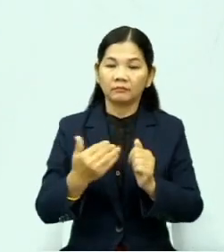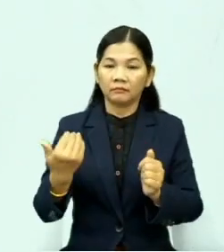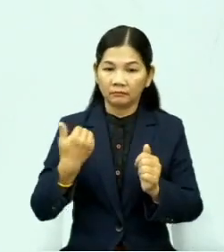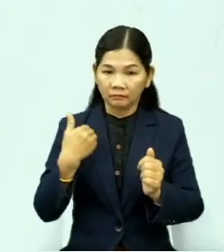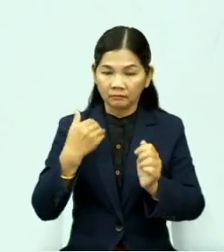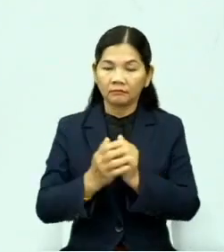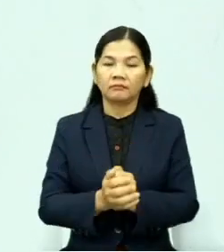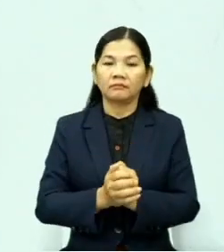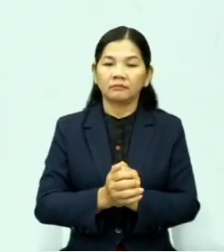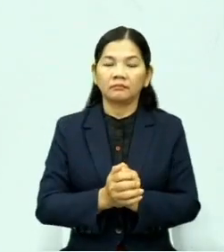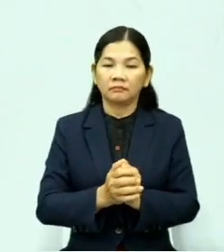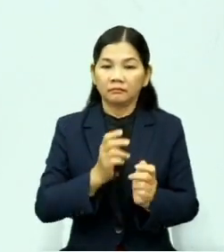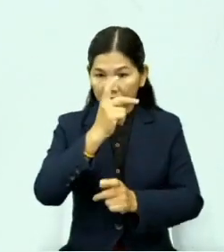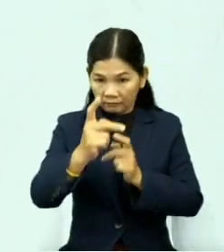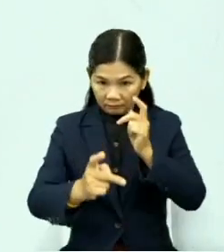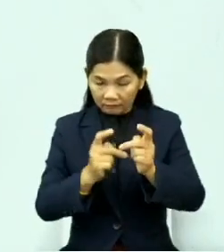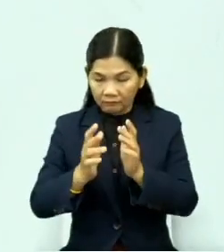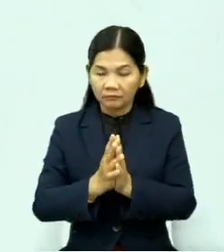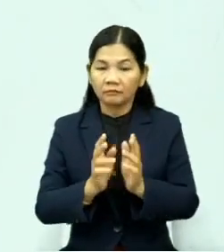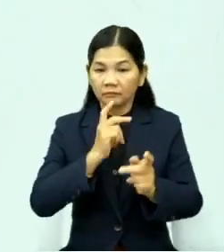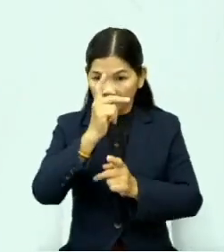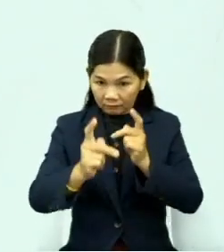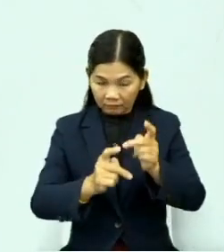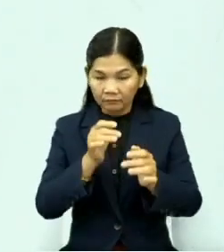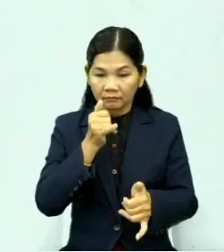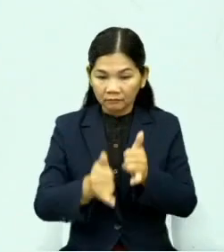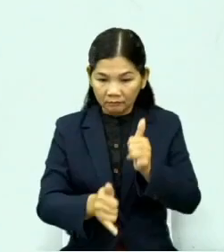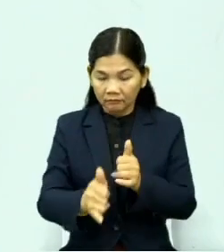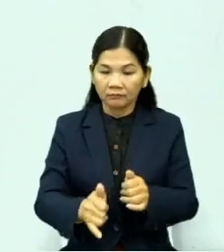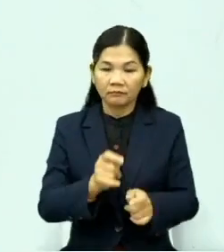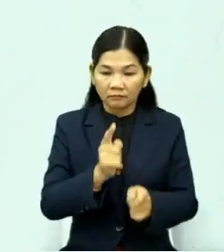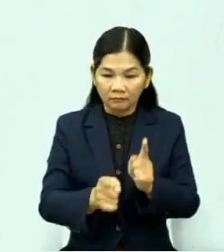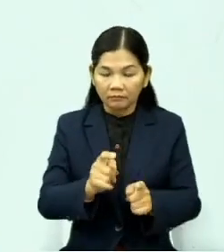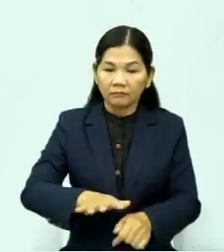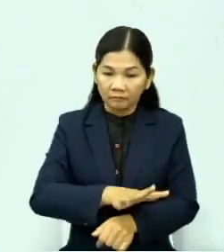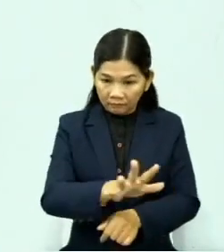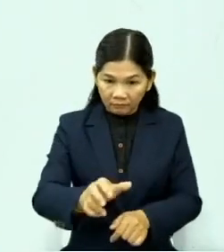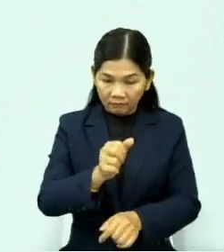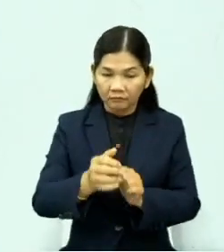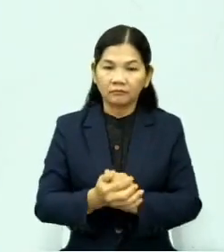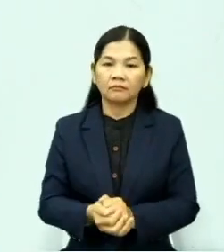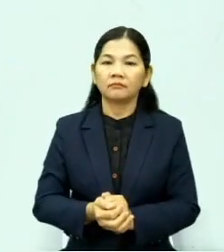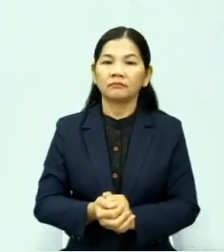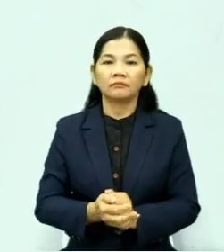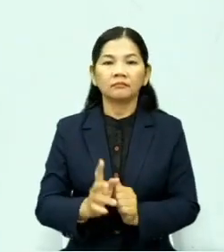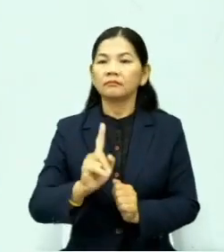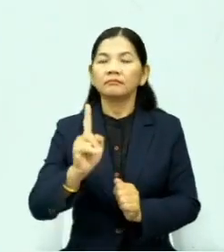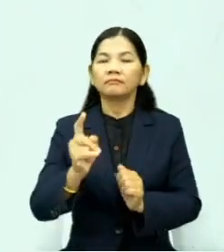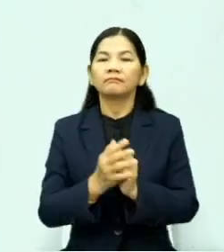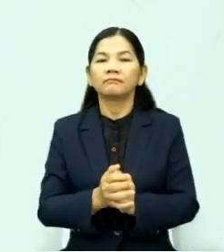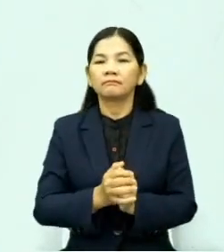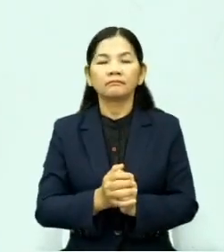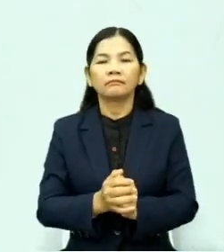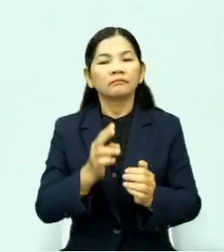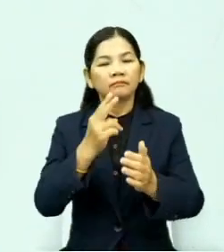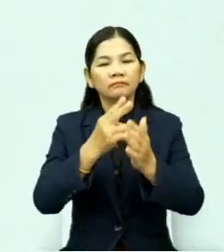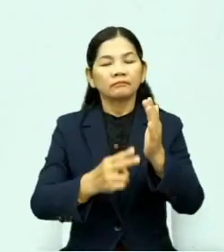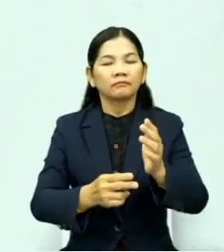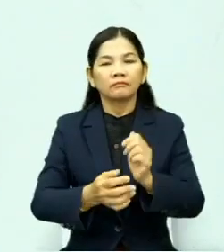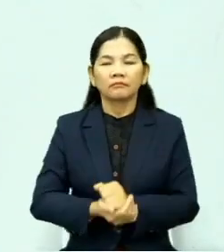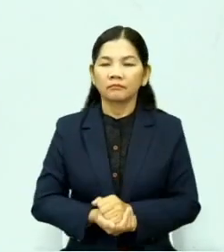មានដូតន្ត្រីខ្មែរចាអញ្ចឹងសម្រាប់សំណួរទី1ចាកូនមើលមើលចាតើគេសួរពីអ្វីទៅកូន